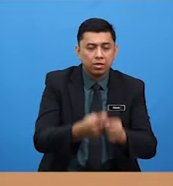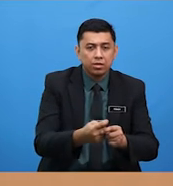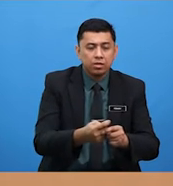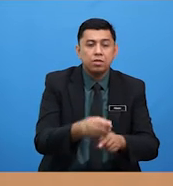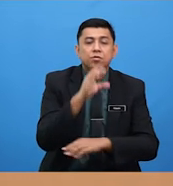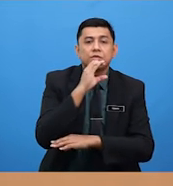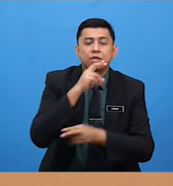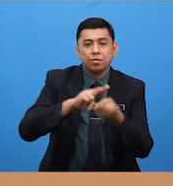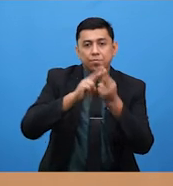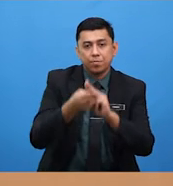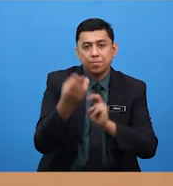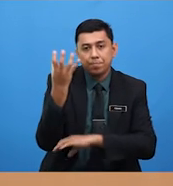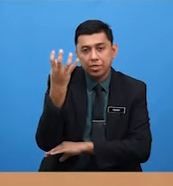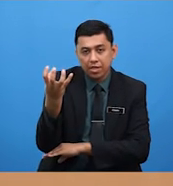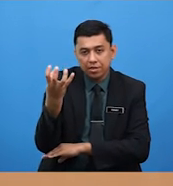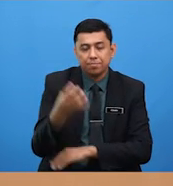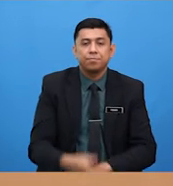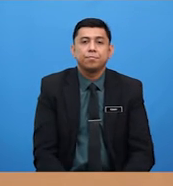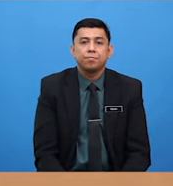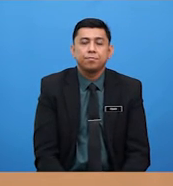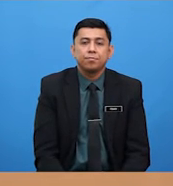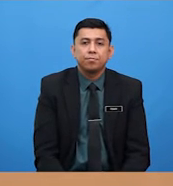Cecair berubah menjadi pepejal.